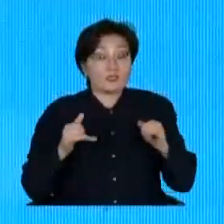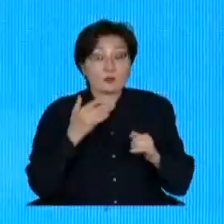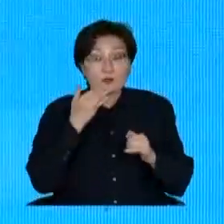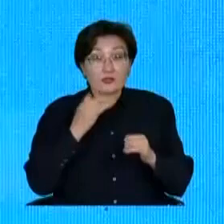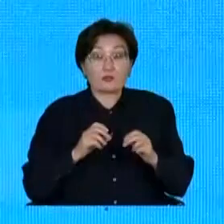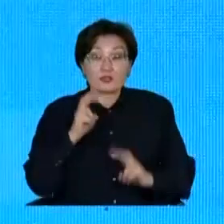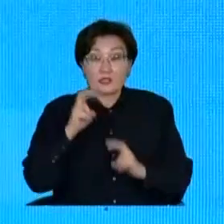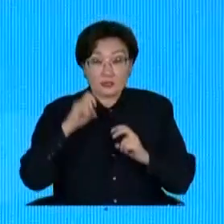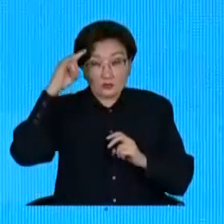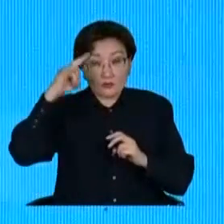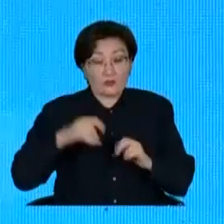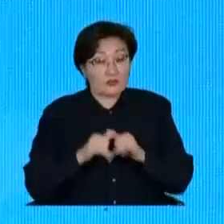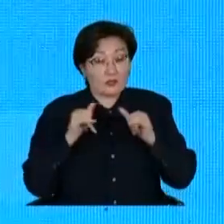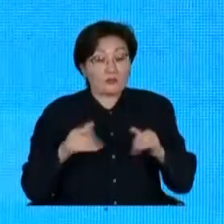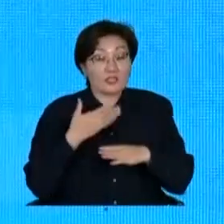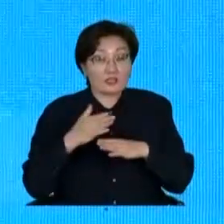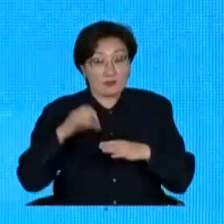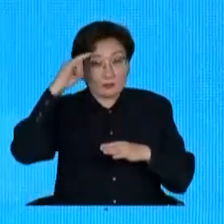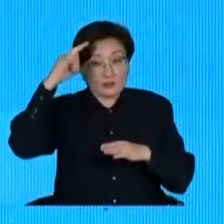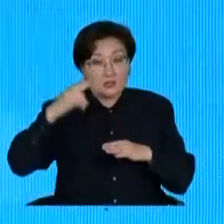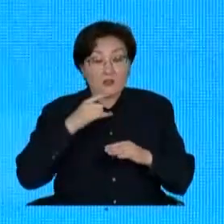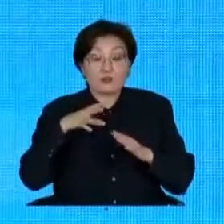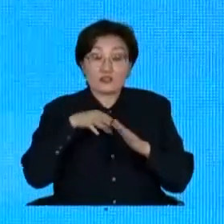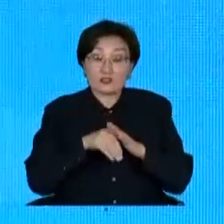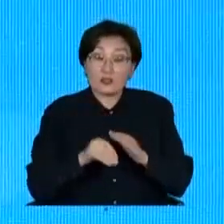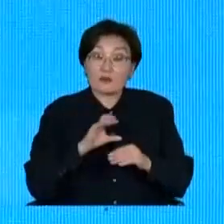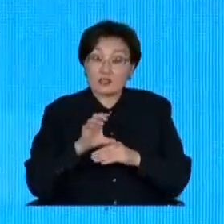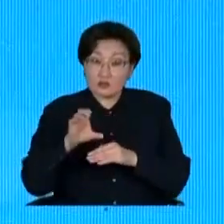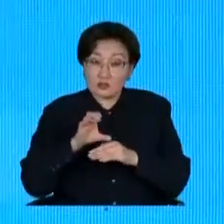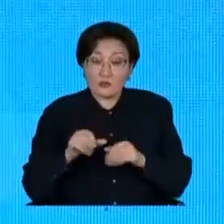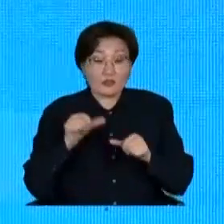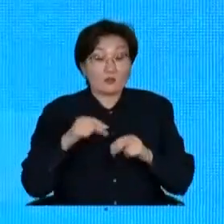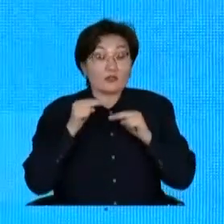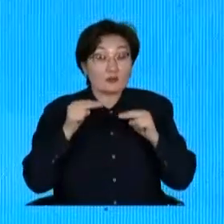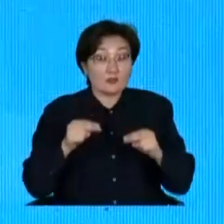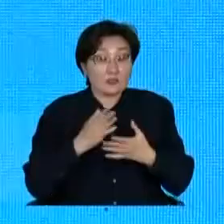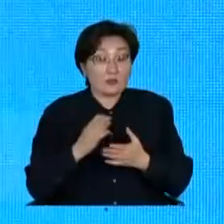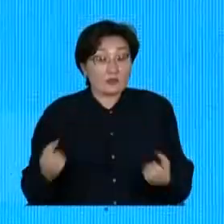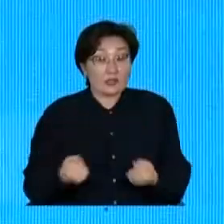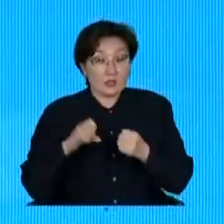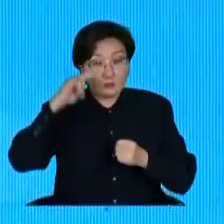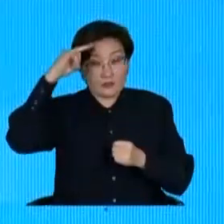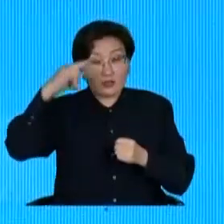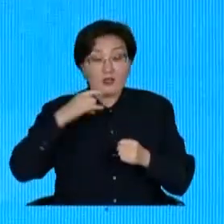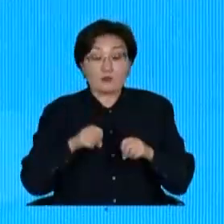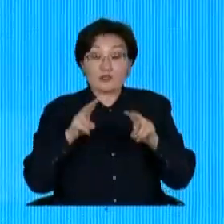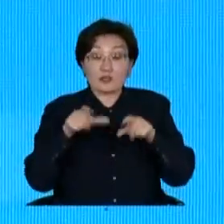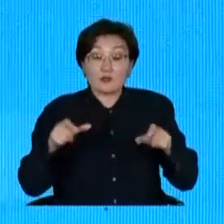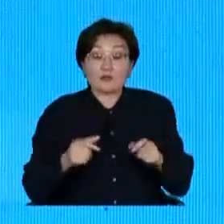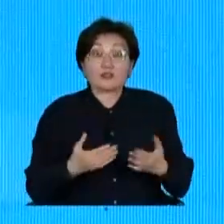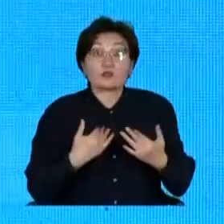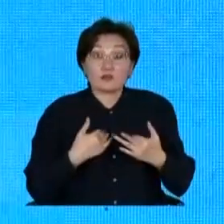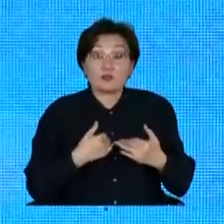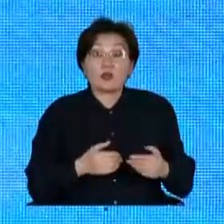иностранных производств в Казахстане росла и доля казахстанского содержания в продукции. Особое внимание уделяется поддержке казахстанских кадров. Мы приветствуем